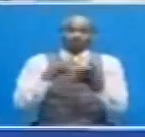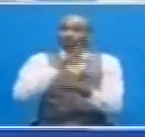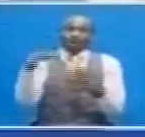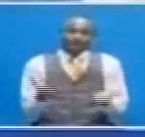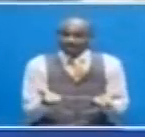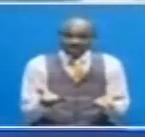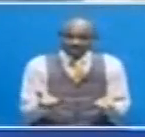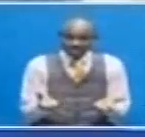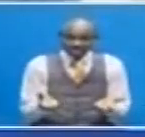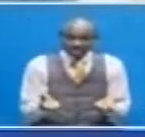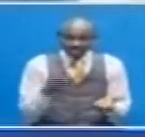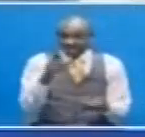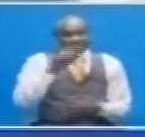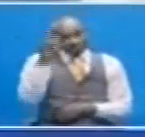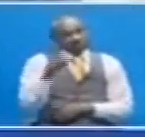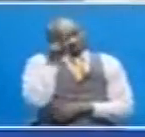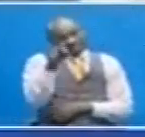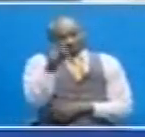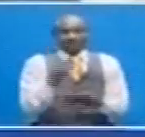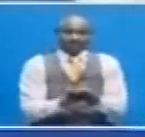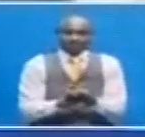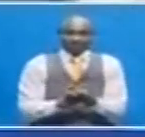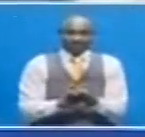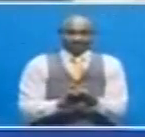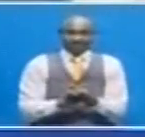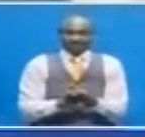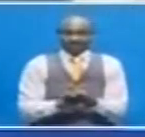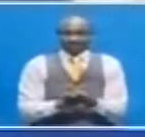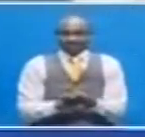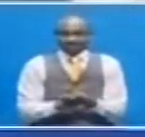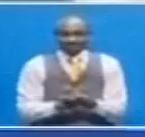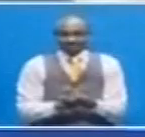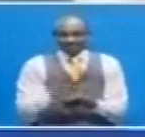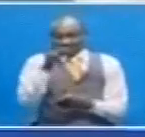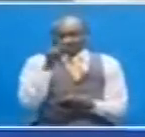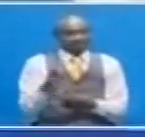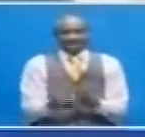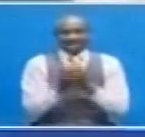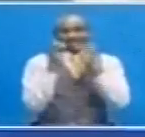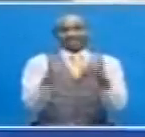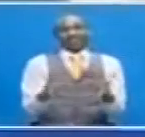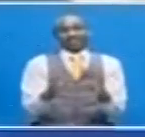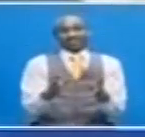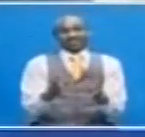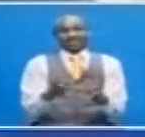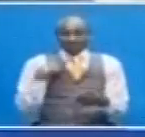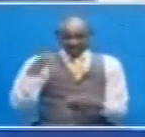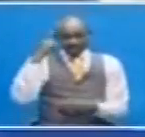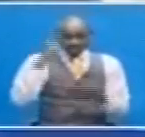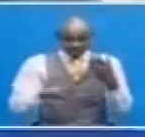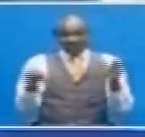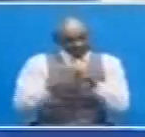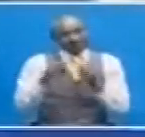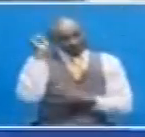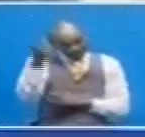I think the question you are asking is pretty irrelevant because last I recall, the deputy president